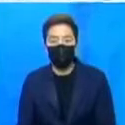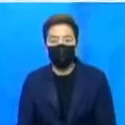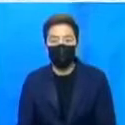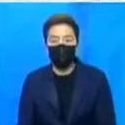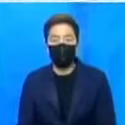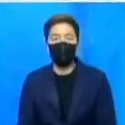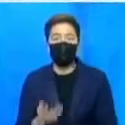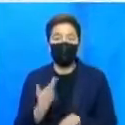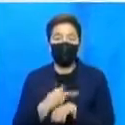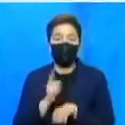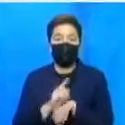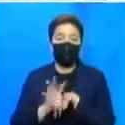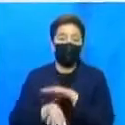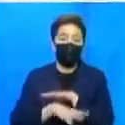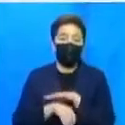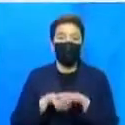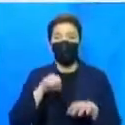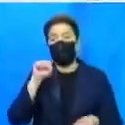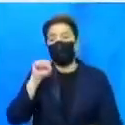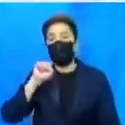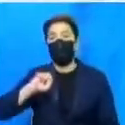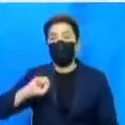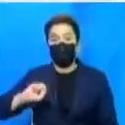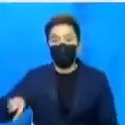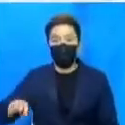ประธานกรรมการจับได้หลักแสน